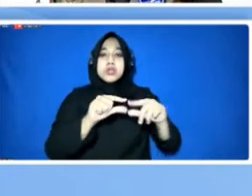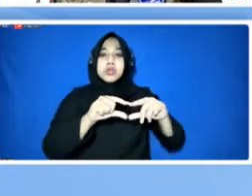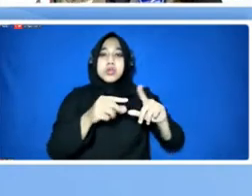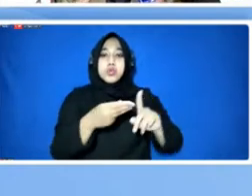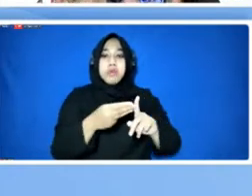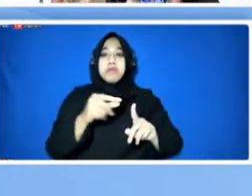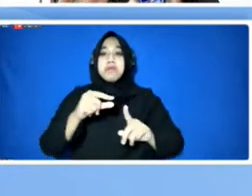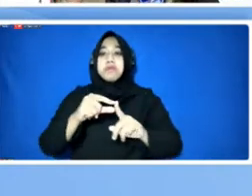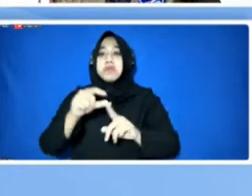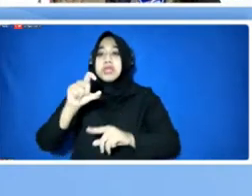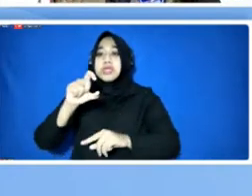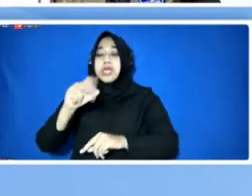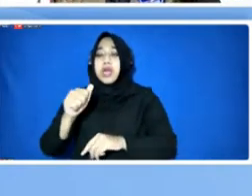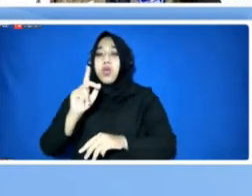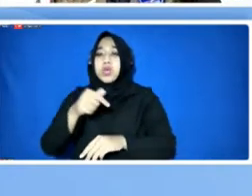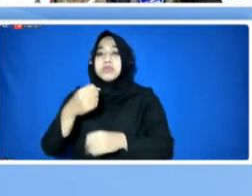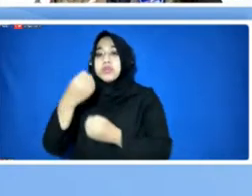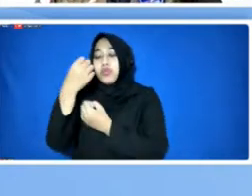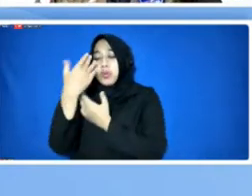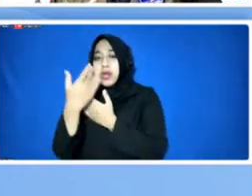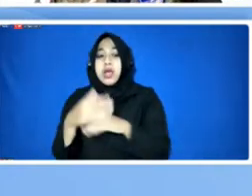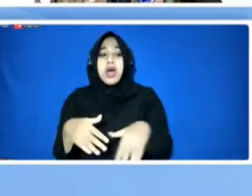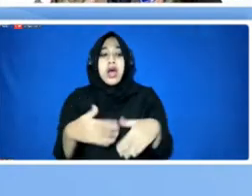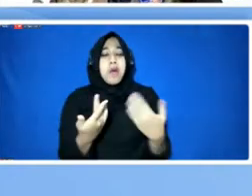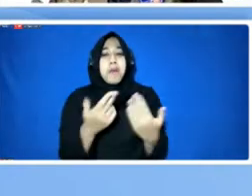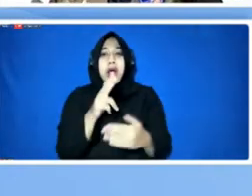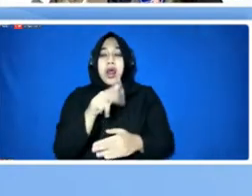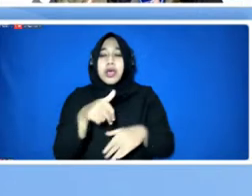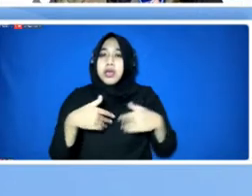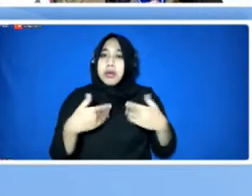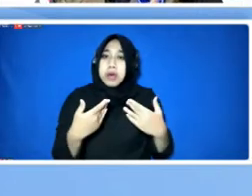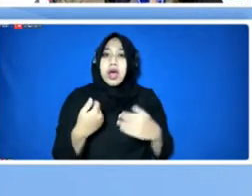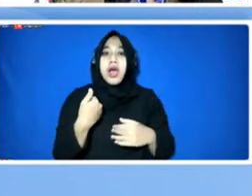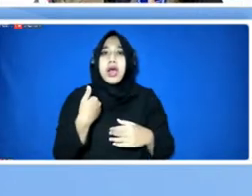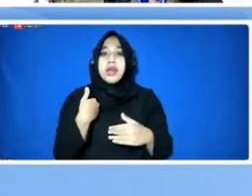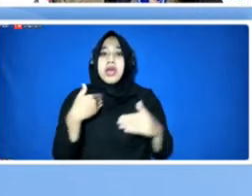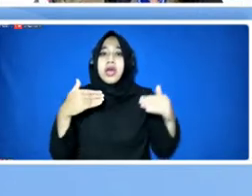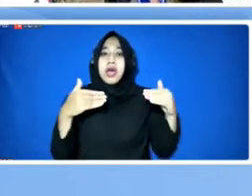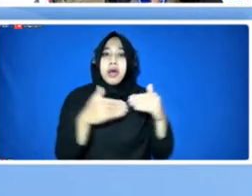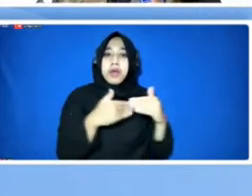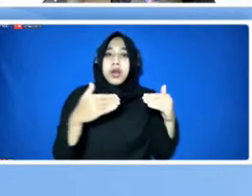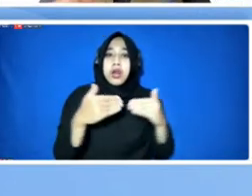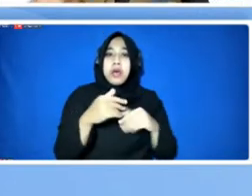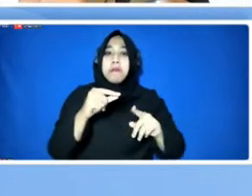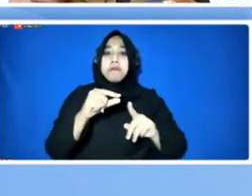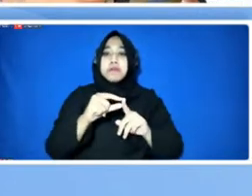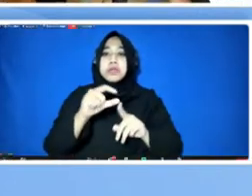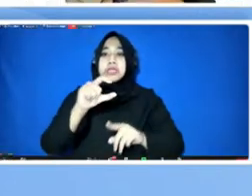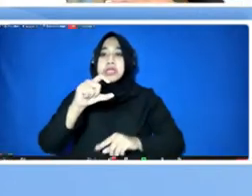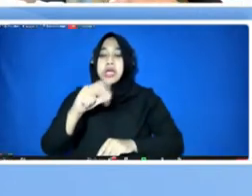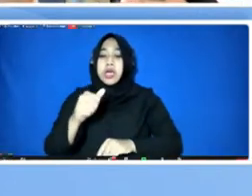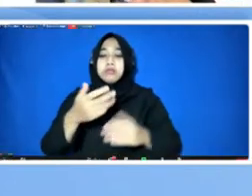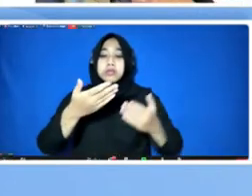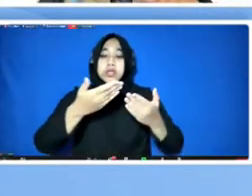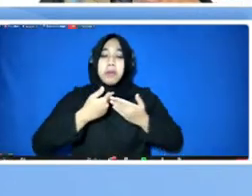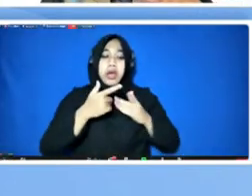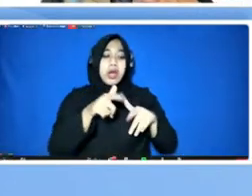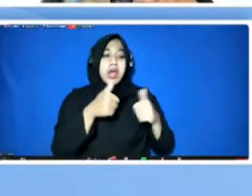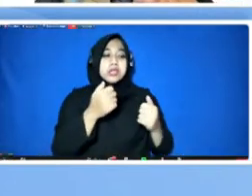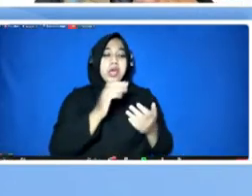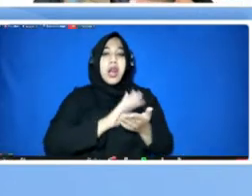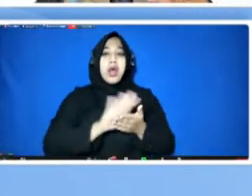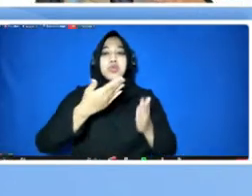diberitahukan. Ini kan kadang-kadang, apalagi yang ada mobile PCR, begitu dapat hasil kan langsung pergi